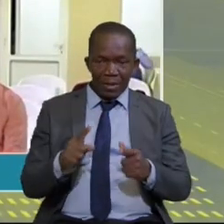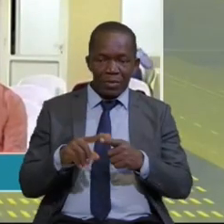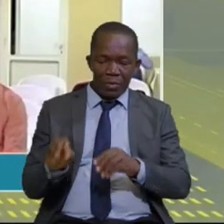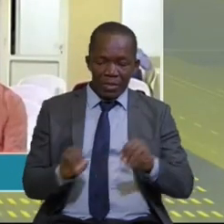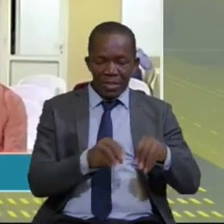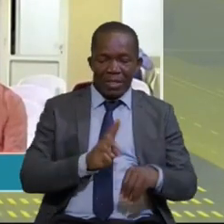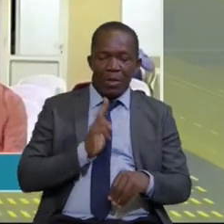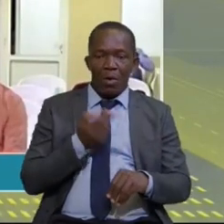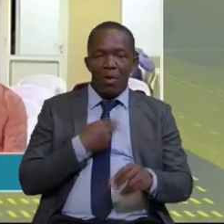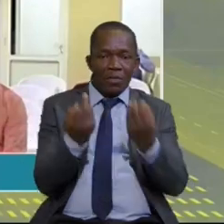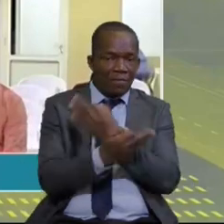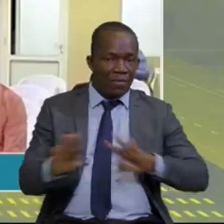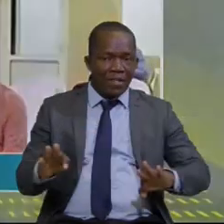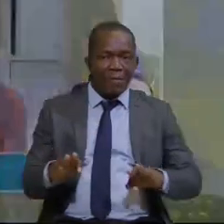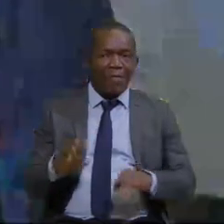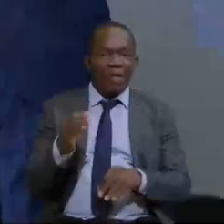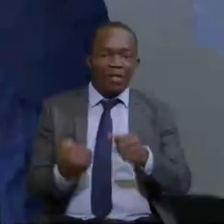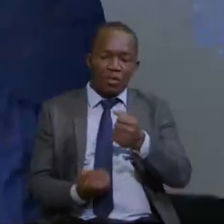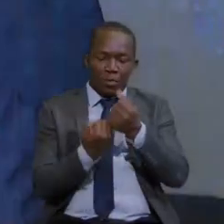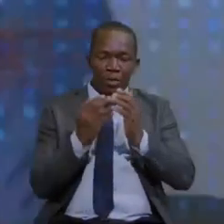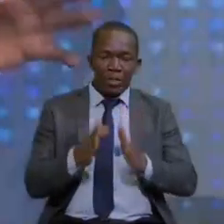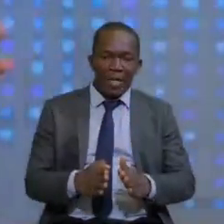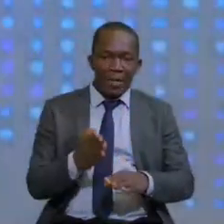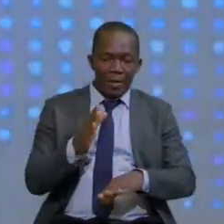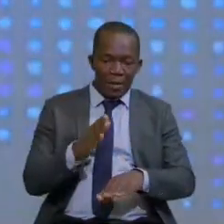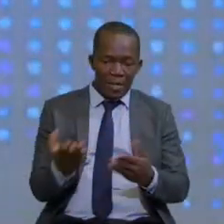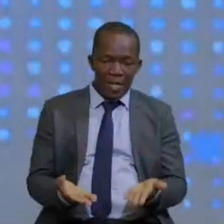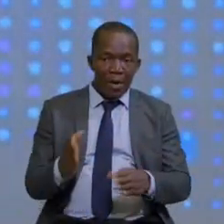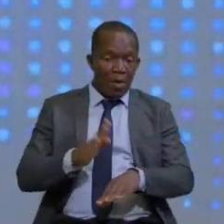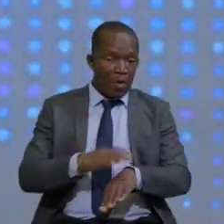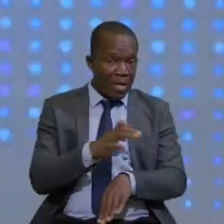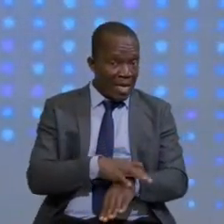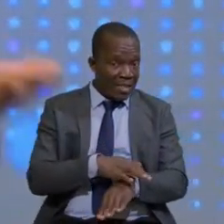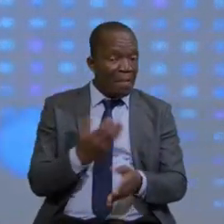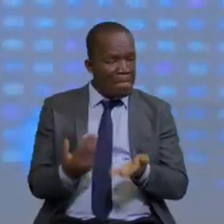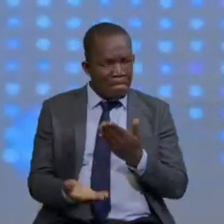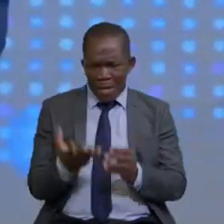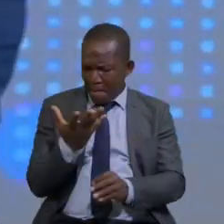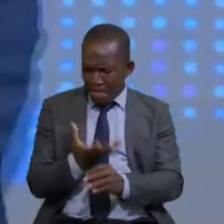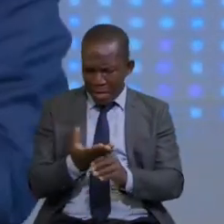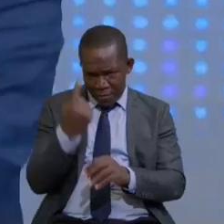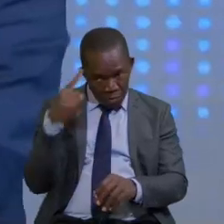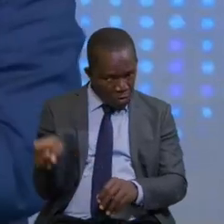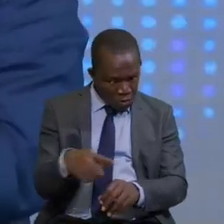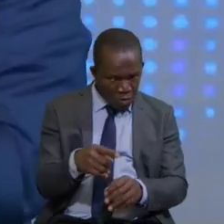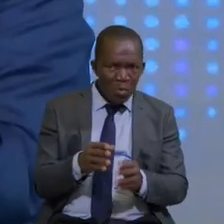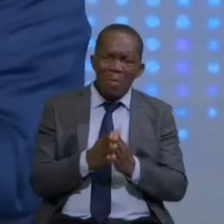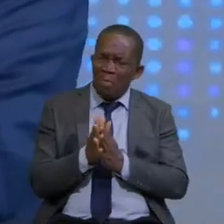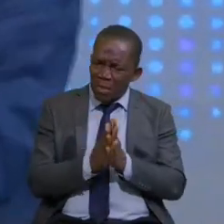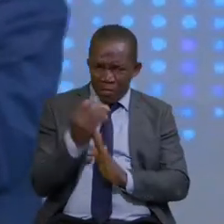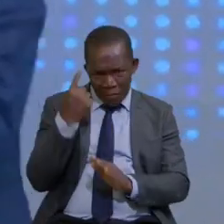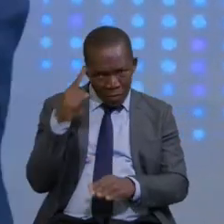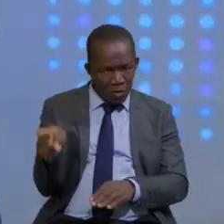Les avocats de la terre peuvent intercéder pour vous, plaider pour vous et vous réconcilier à